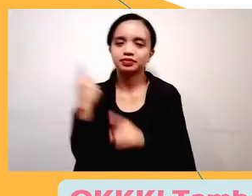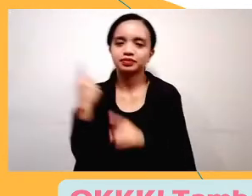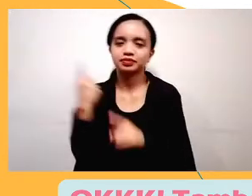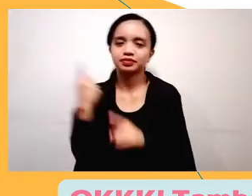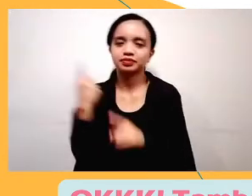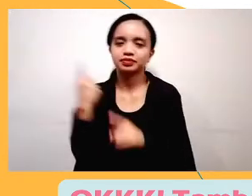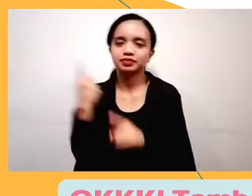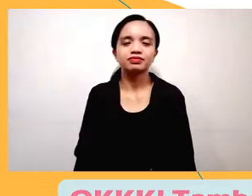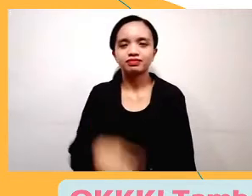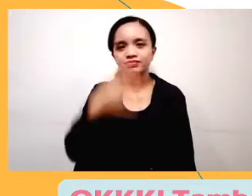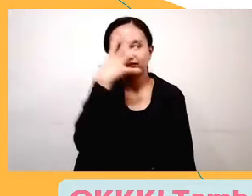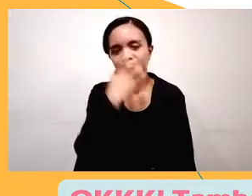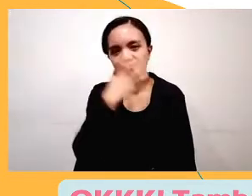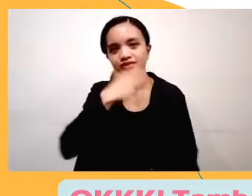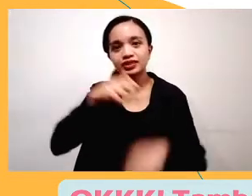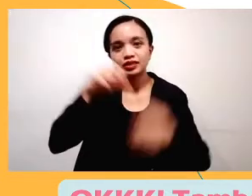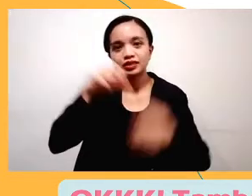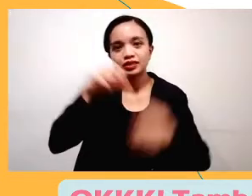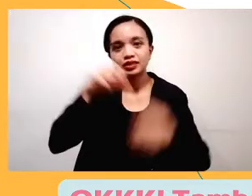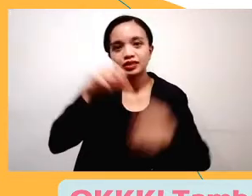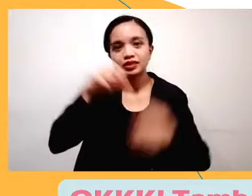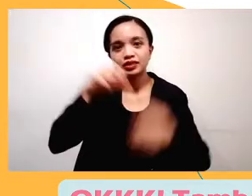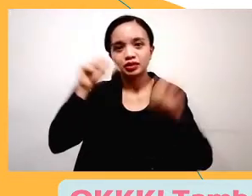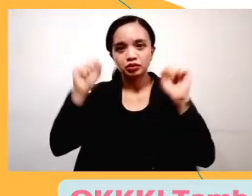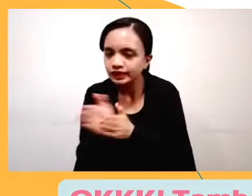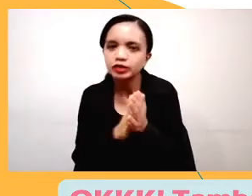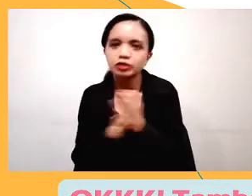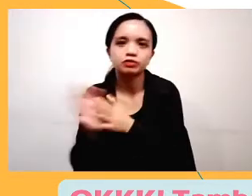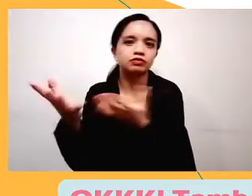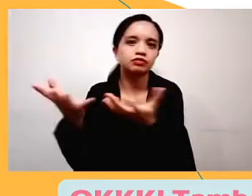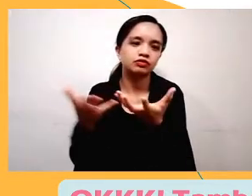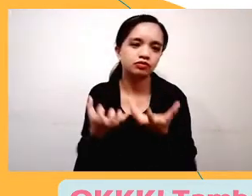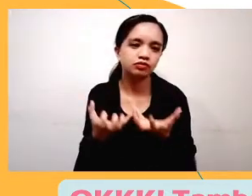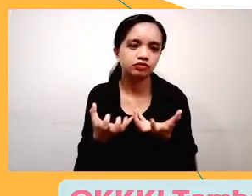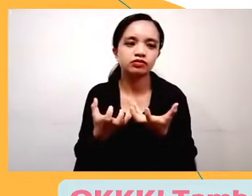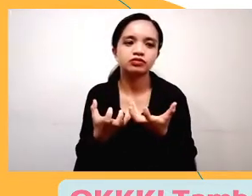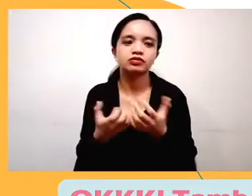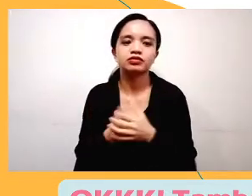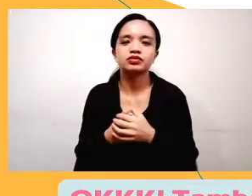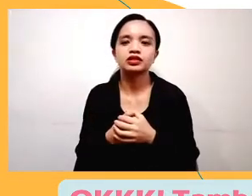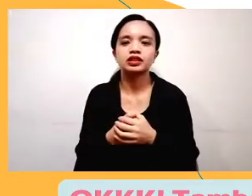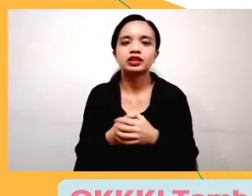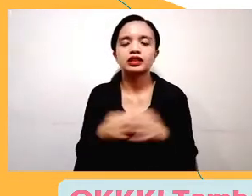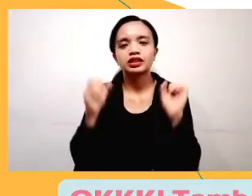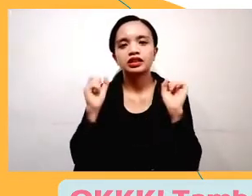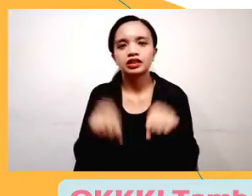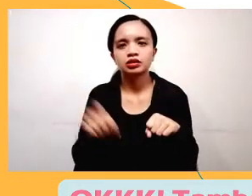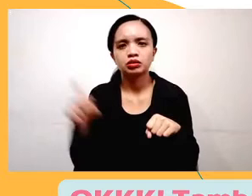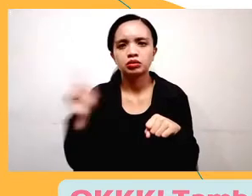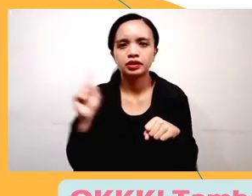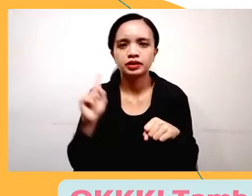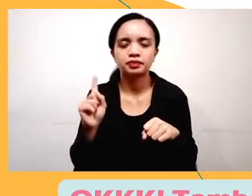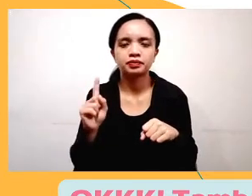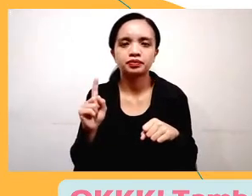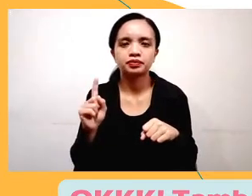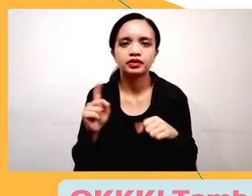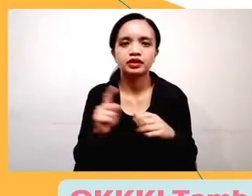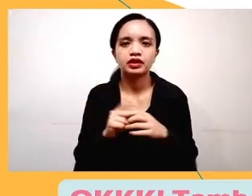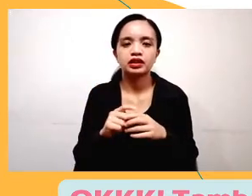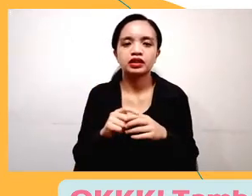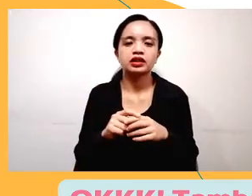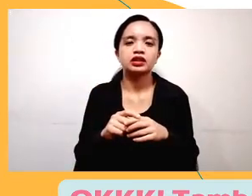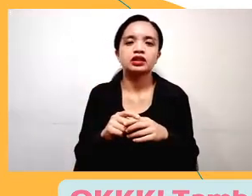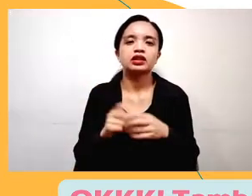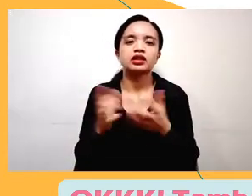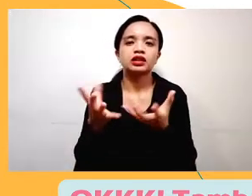galit. Pwedeng aggressive, sabi ni Frank. So, galit. Ano yung isa? Yung aggressive muna,